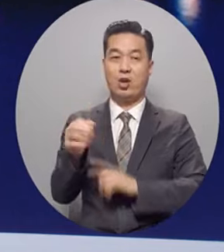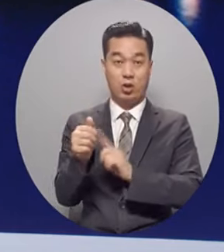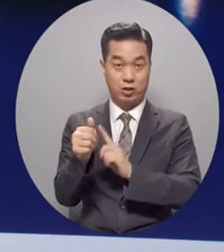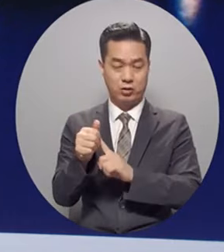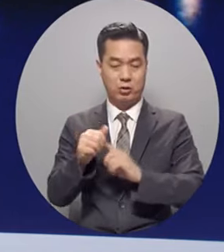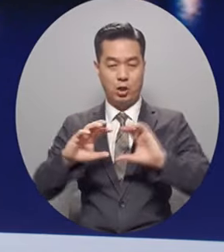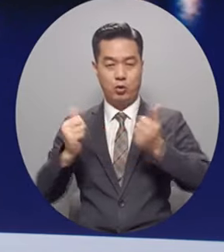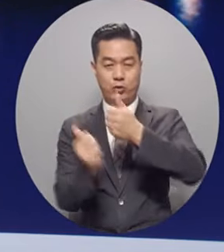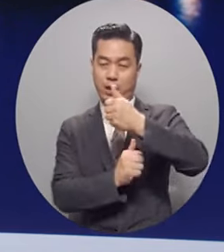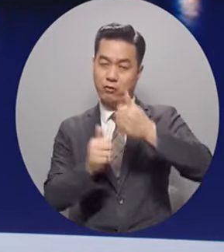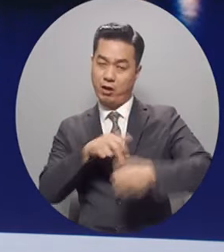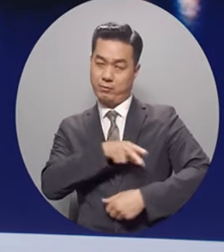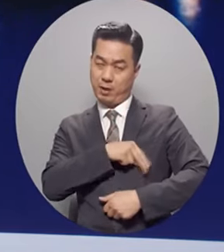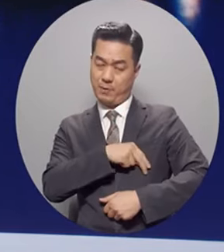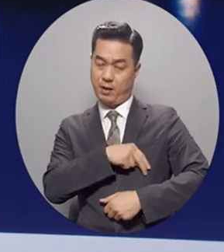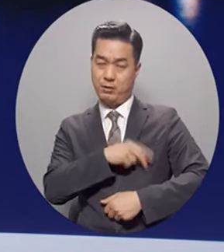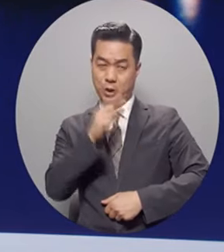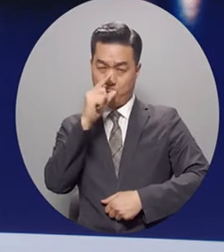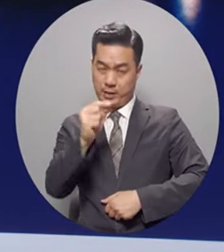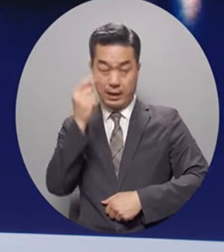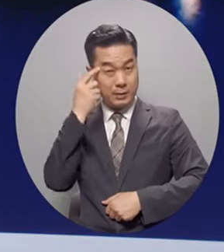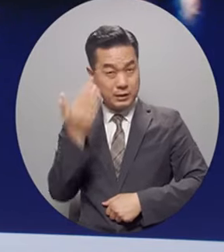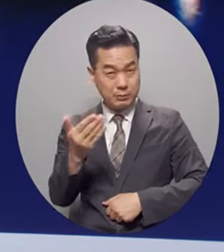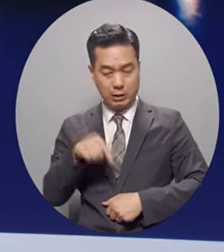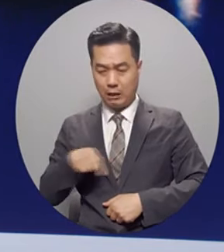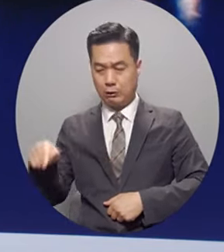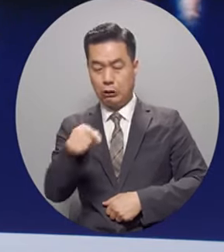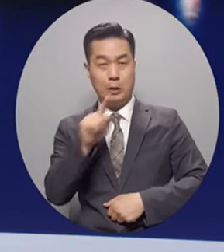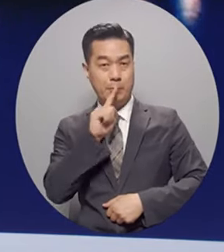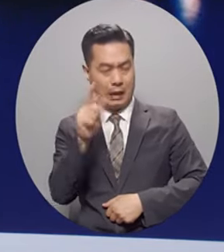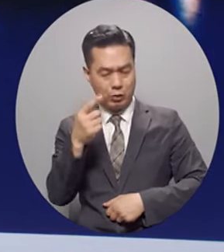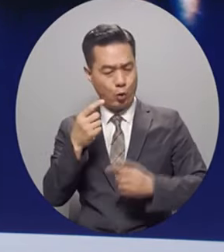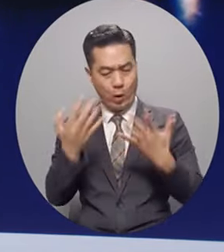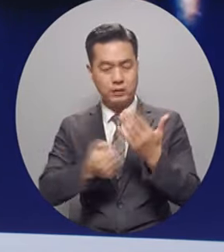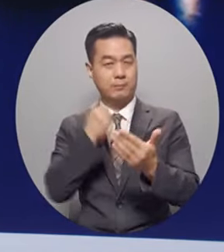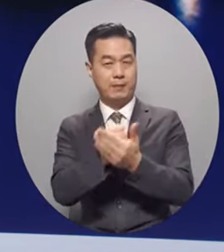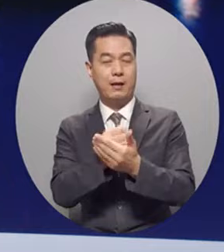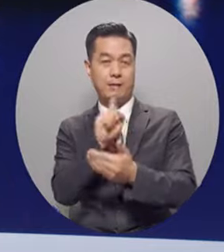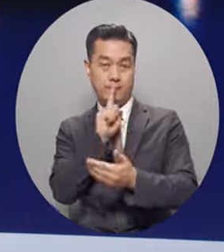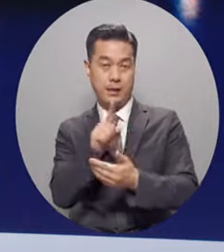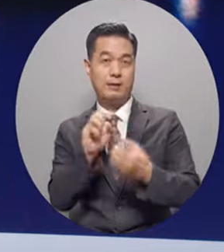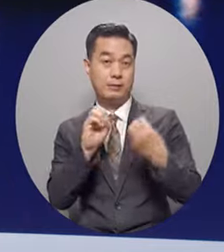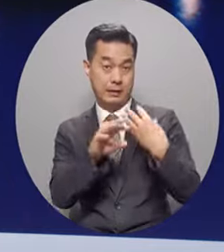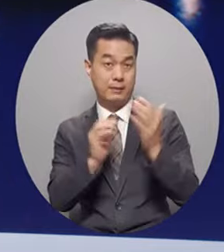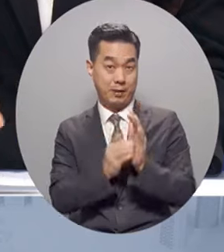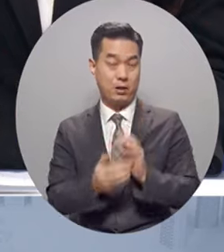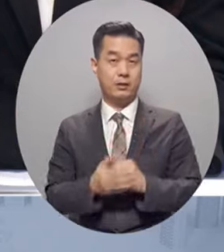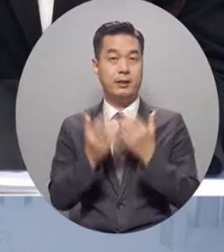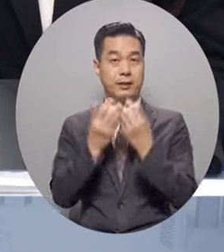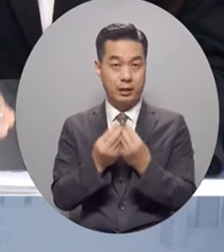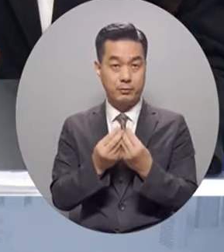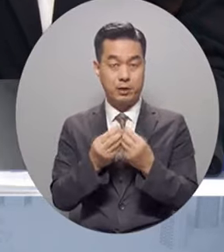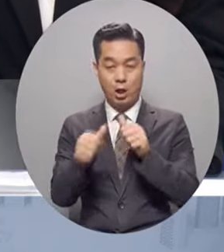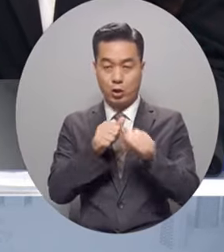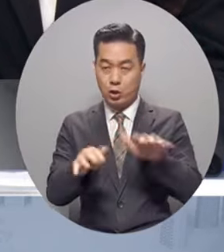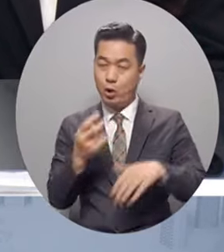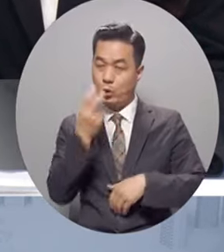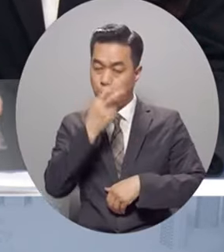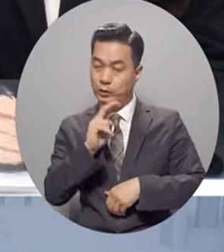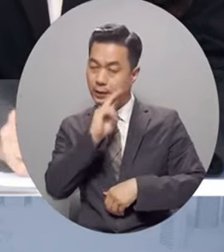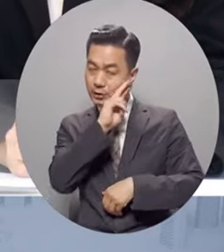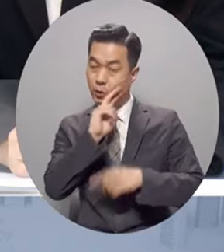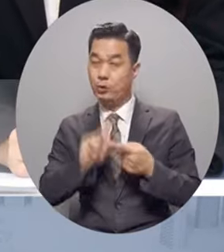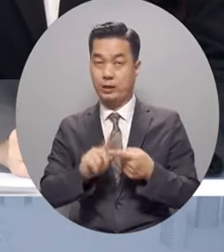민감한 질문에도 애둘러서 대답하지 않고 확정적 단원적 표현을 썼는데요 가령 여론조사 의혹 같은